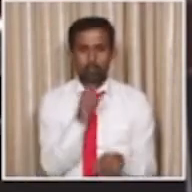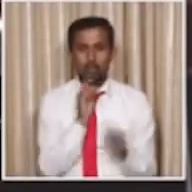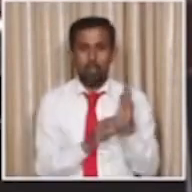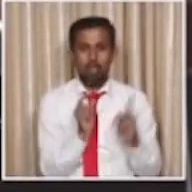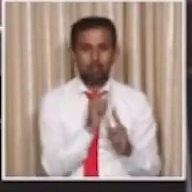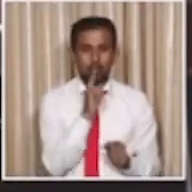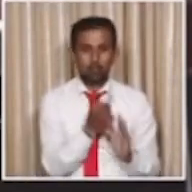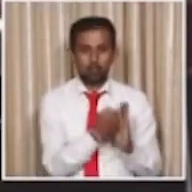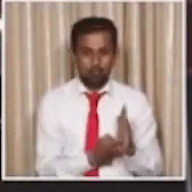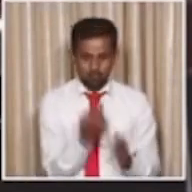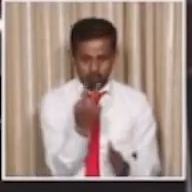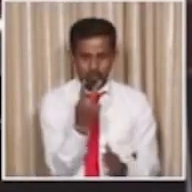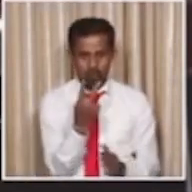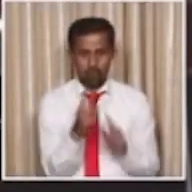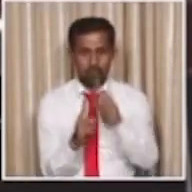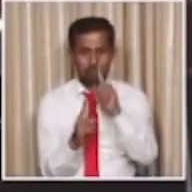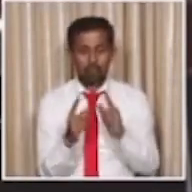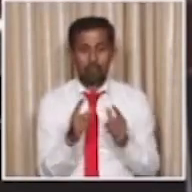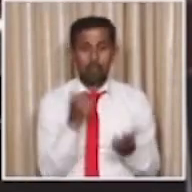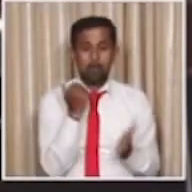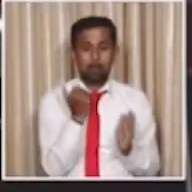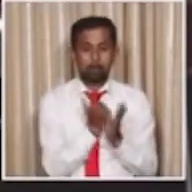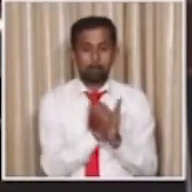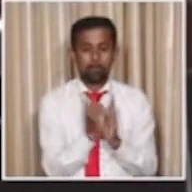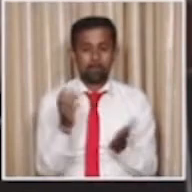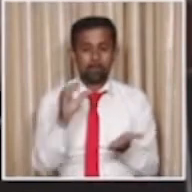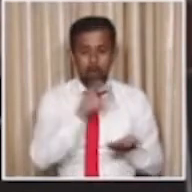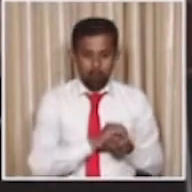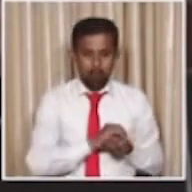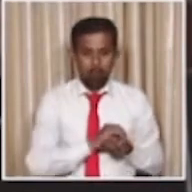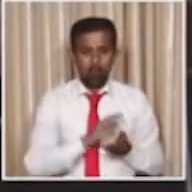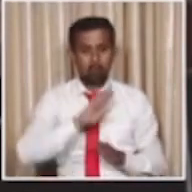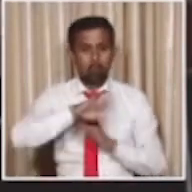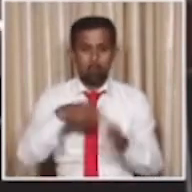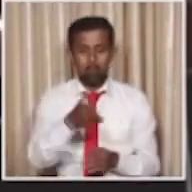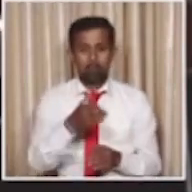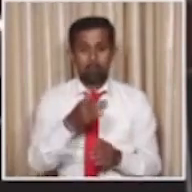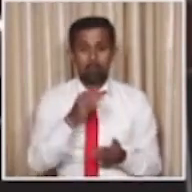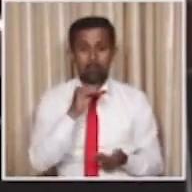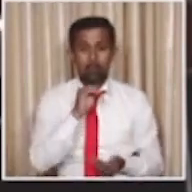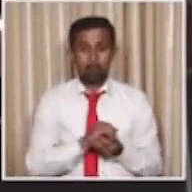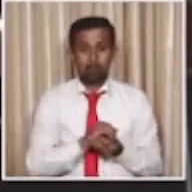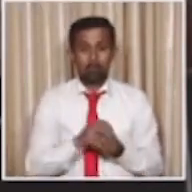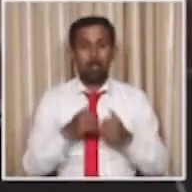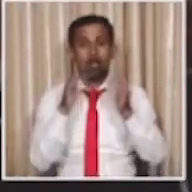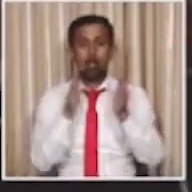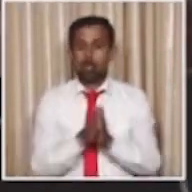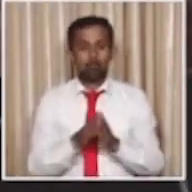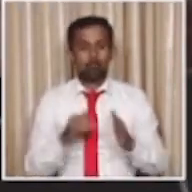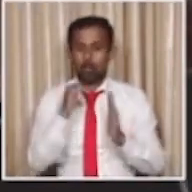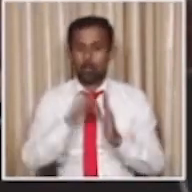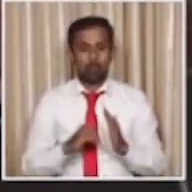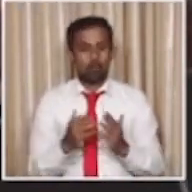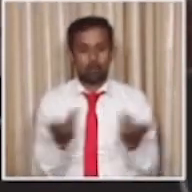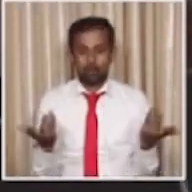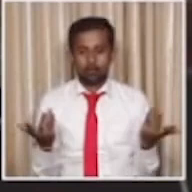අධිකරණමැතිතුමා කියනනේ කොන්දේශ දෙකක් තිබුණා කියලා. එකක් මේ ඩිපොසිට් එකක් තියාගන්න, එතන ඩිපොසිට් එකේ තුමා පටලගෙන තියෙනවා. ඩිපොසිට් එක කිව්වේ මේ සමස්ත හරිය නෙවෙයි කියන එක